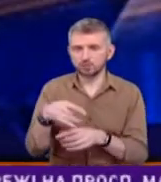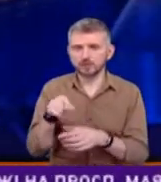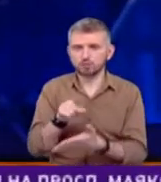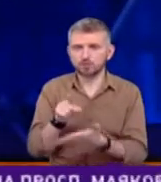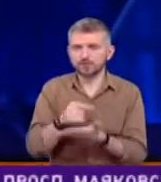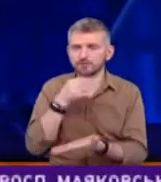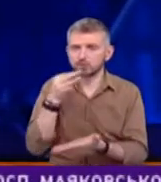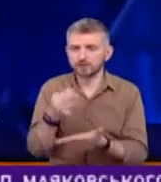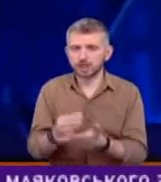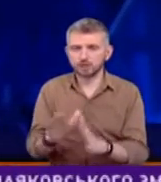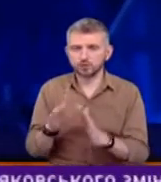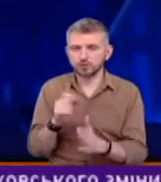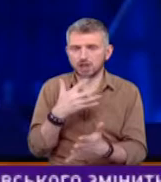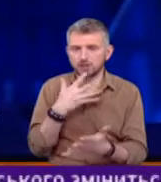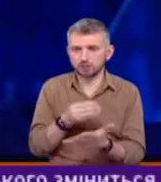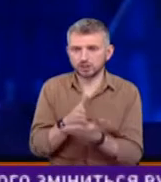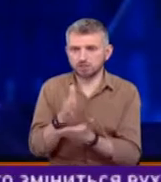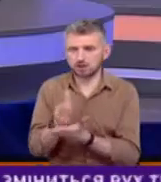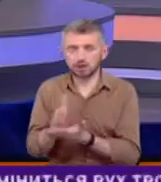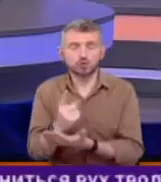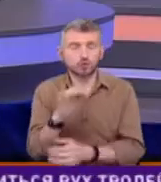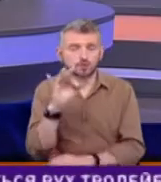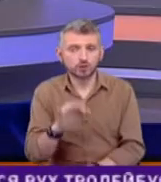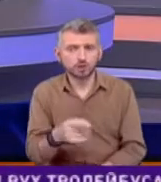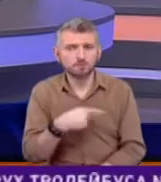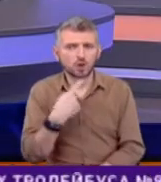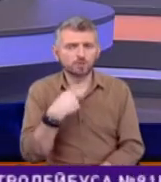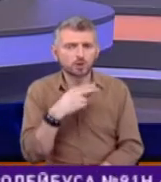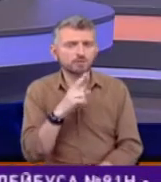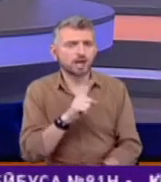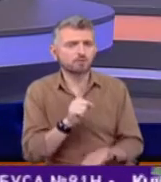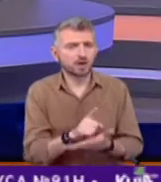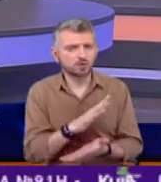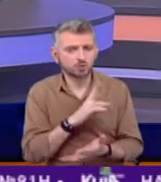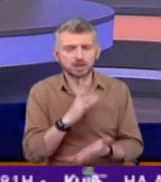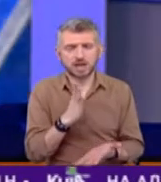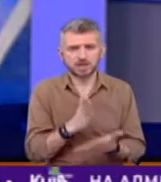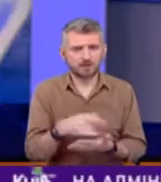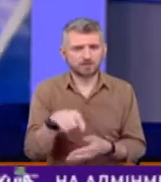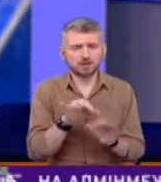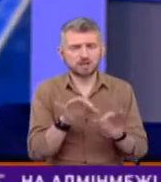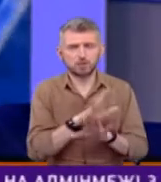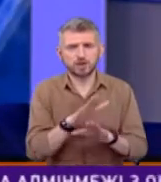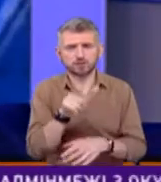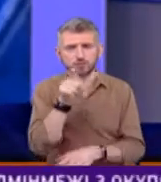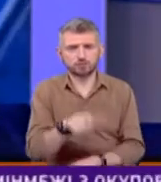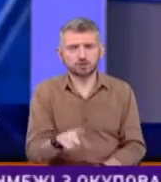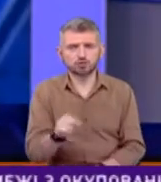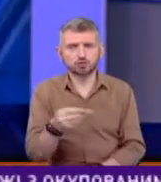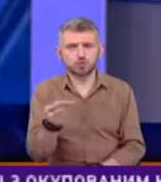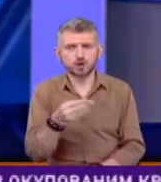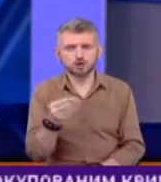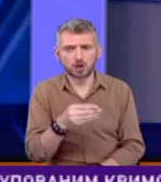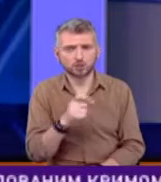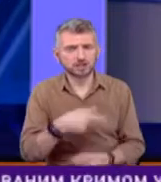повинен відповідати виключно за свої напрямки. 100%. Ми говоримо, як має бути, а як є. Ви ж не поясните громадянину, що Порошенко